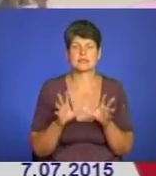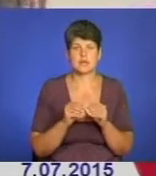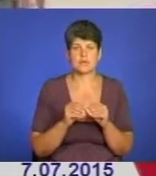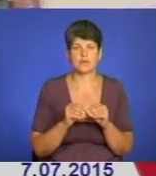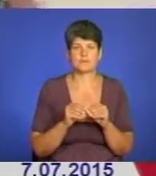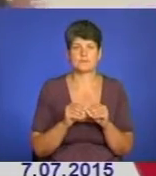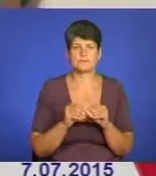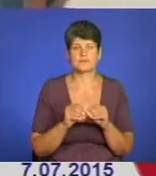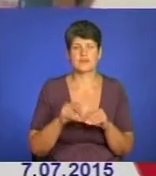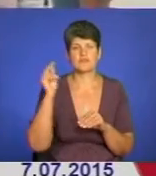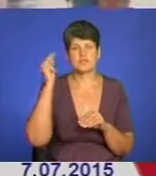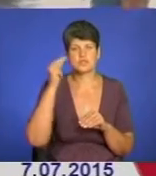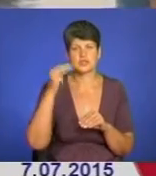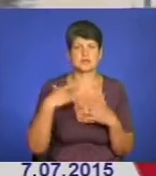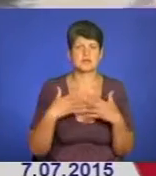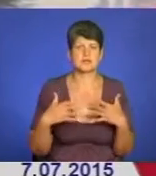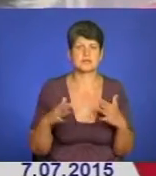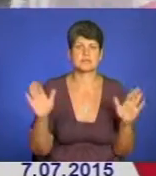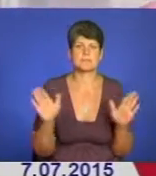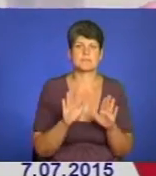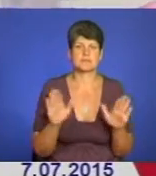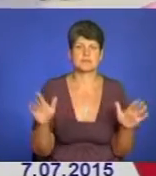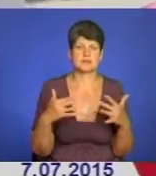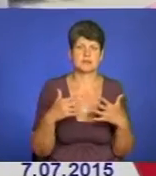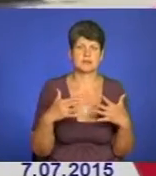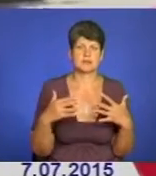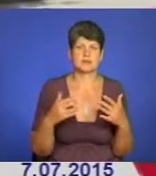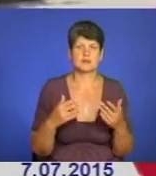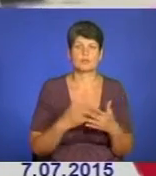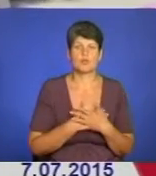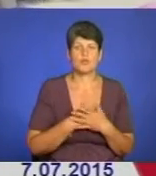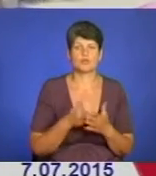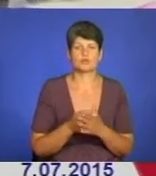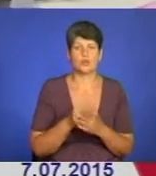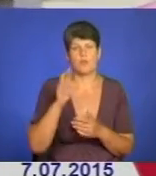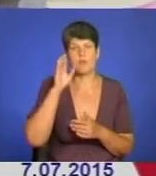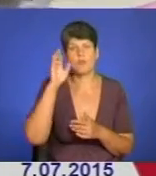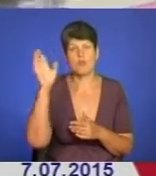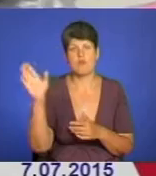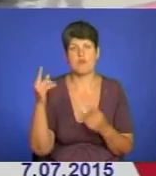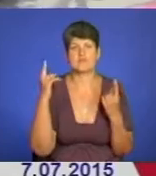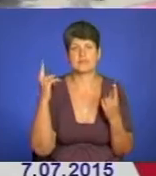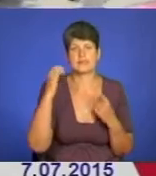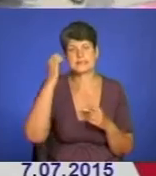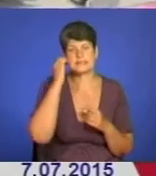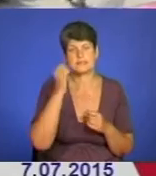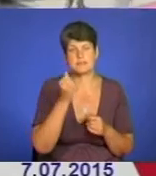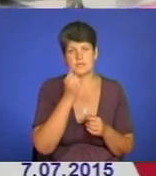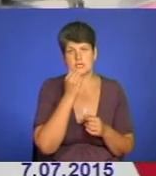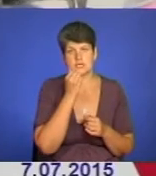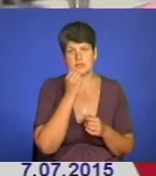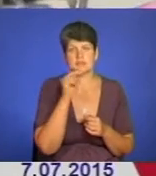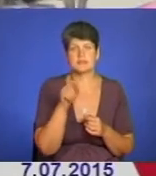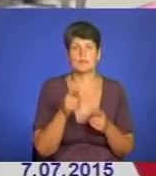загалом от вчать, і всякі пісні, бачу, ігри, і такі, щоб любов до Бога. Велике спасибі